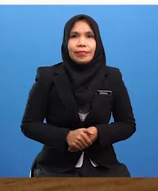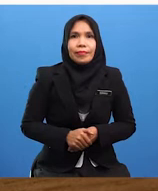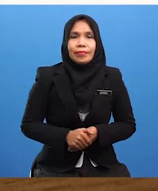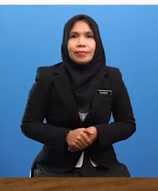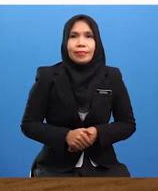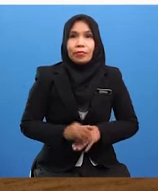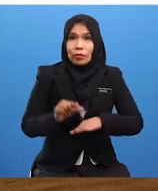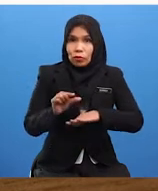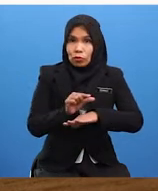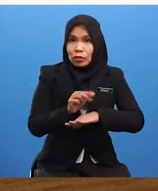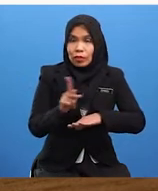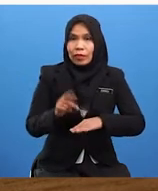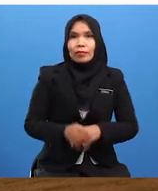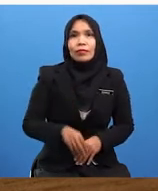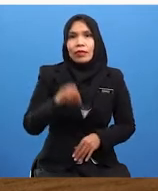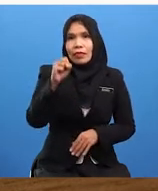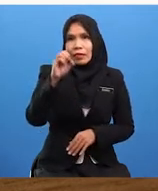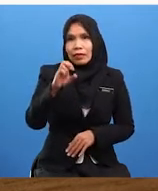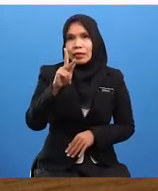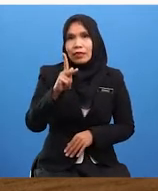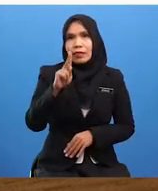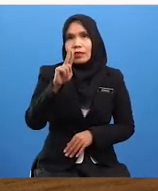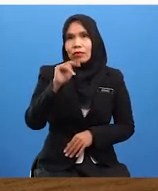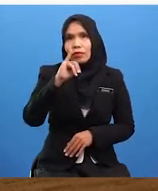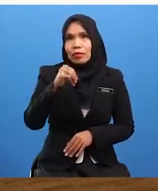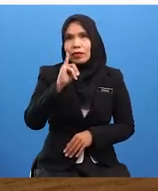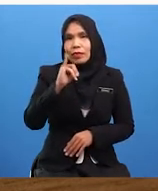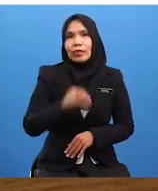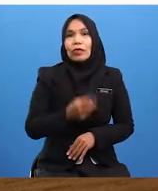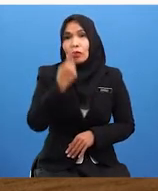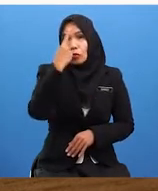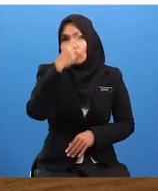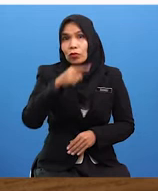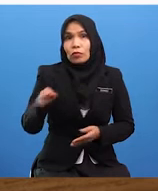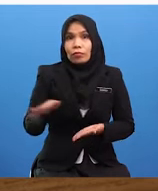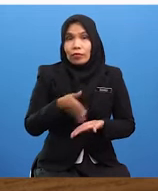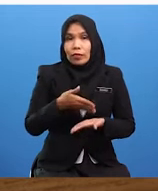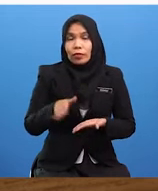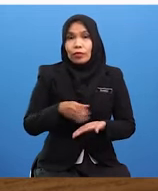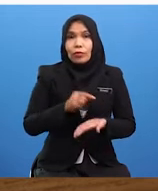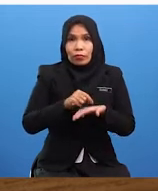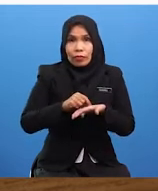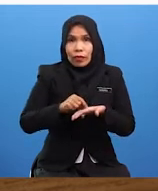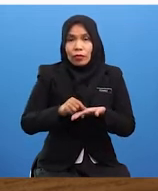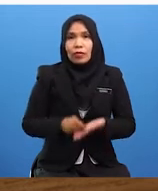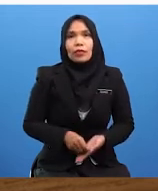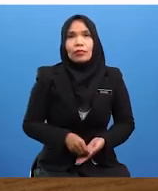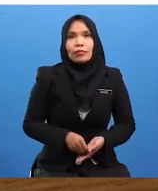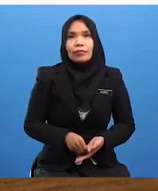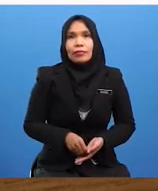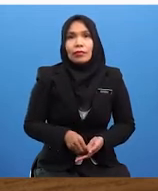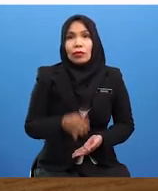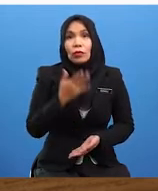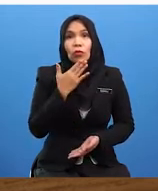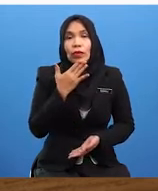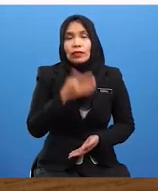ini menggunakan sekuji untuk menyapu dakwat atau warna di atas